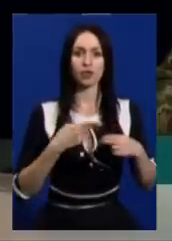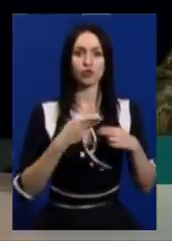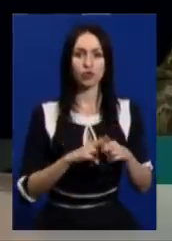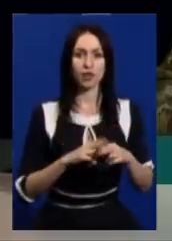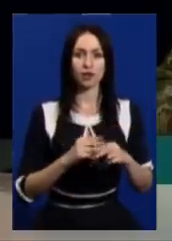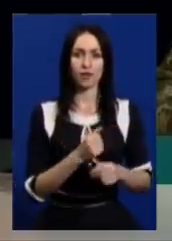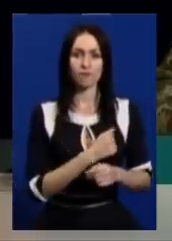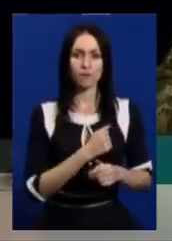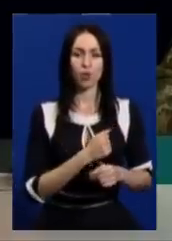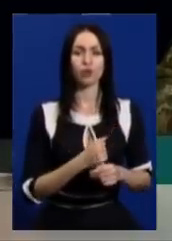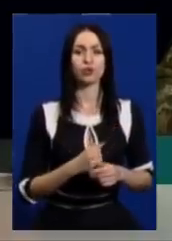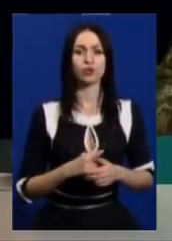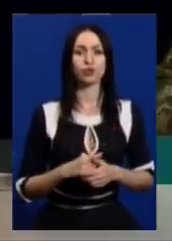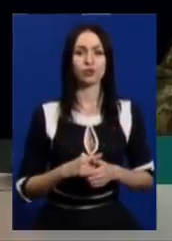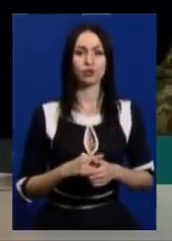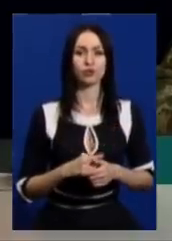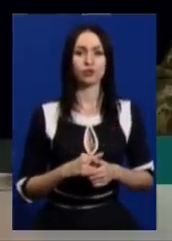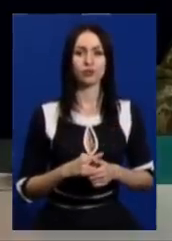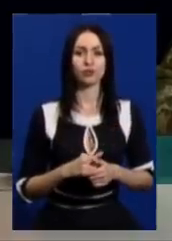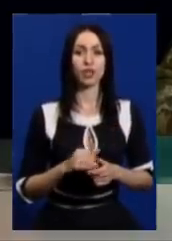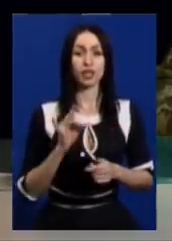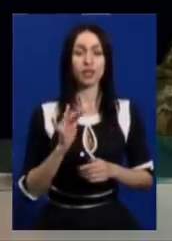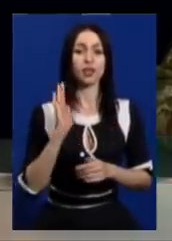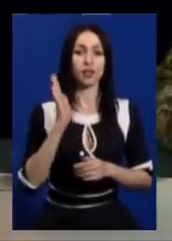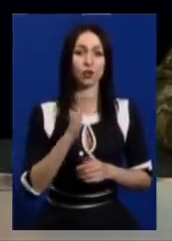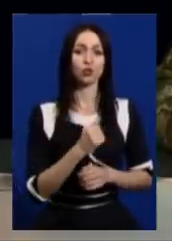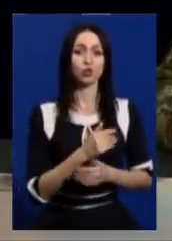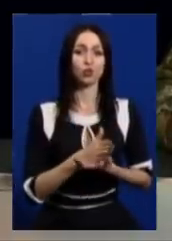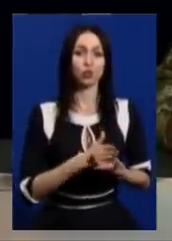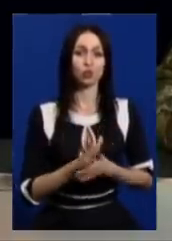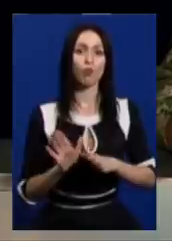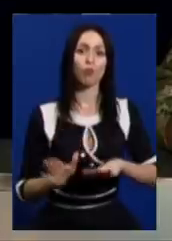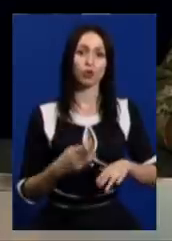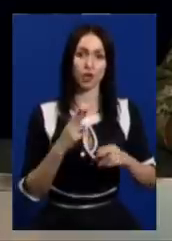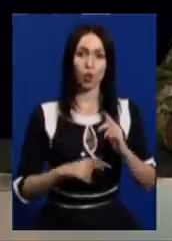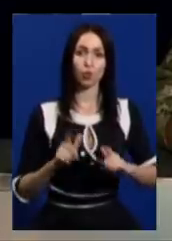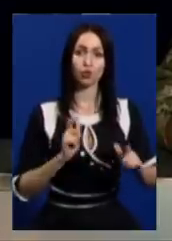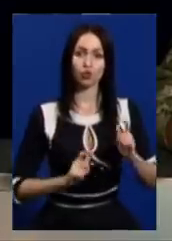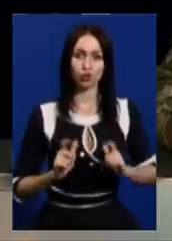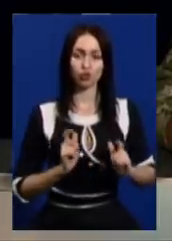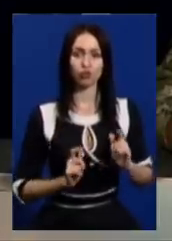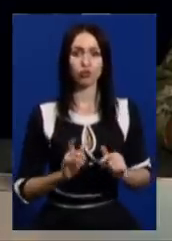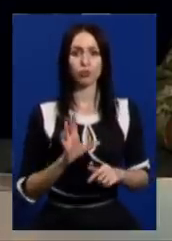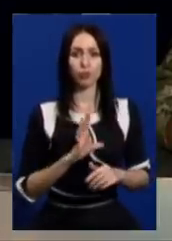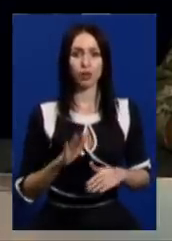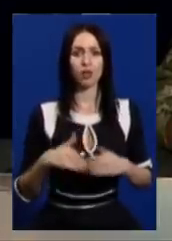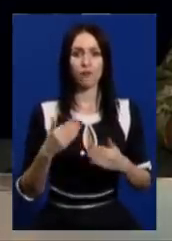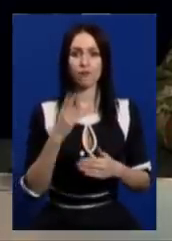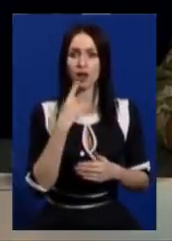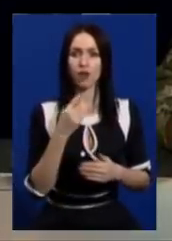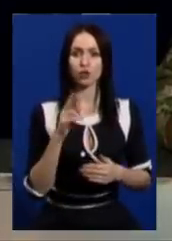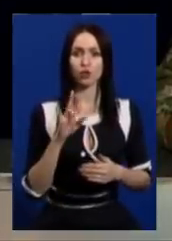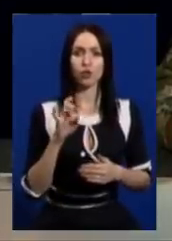стратегічного призначення. І дальнішу службу після окончання училища проходив Красноярський